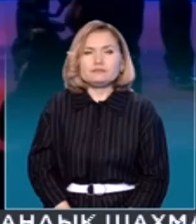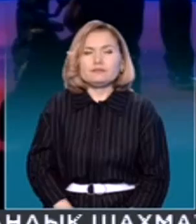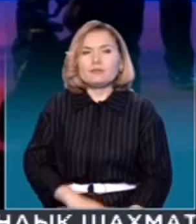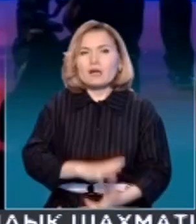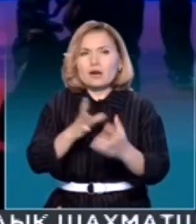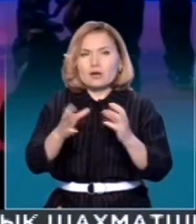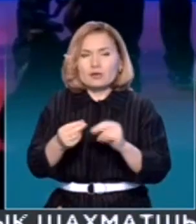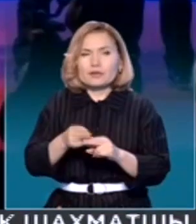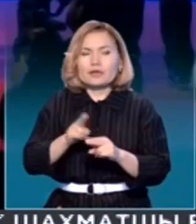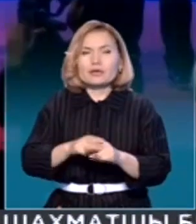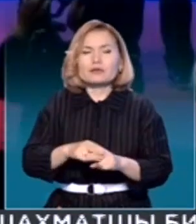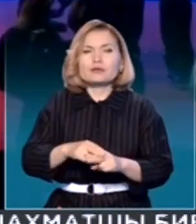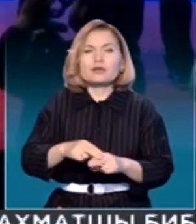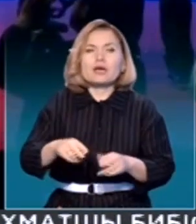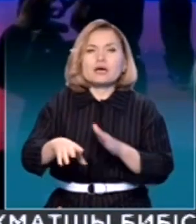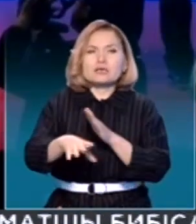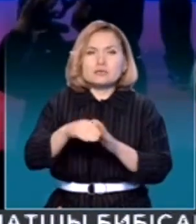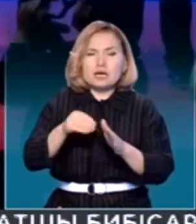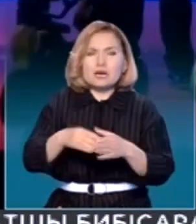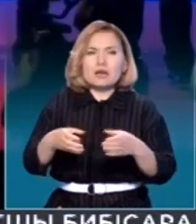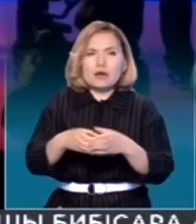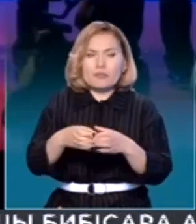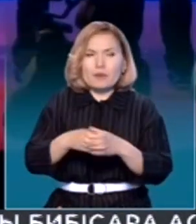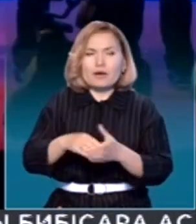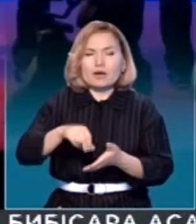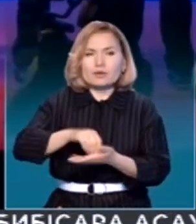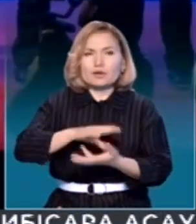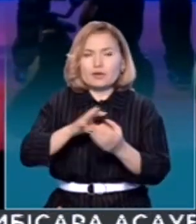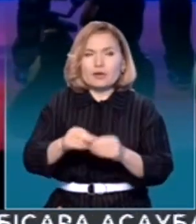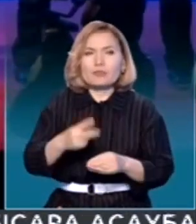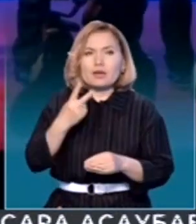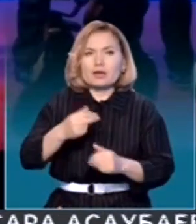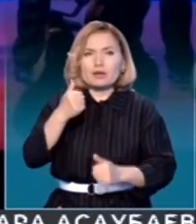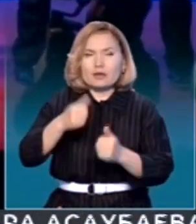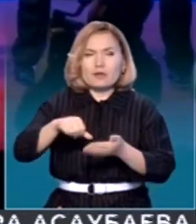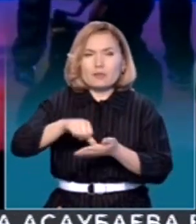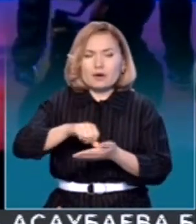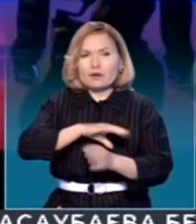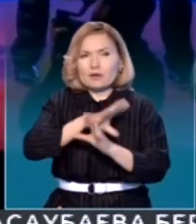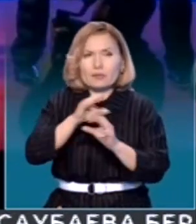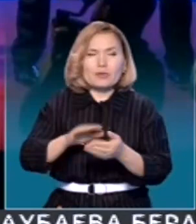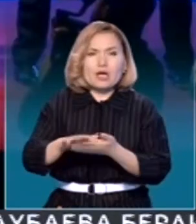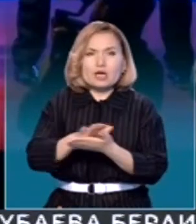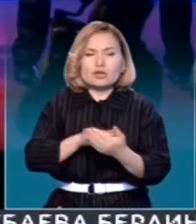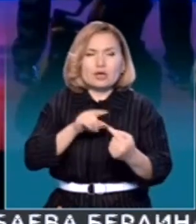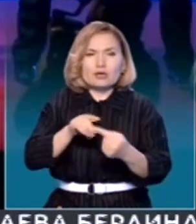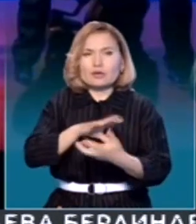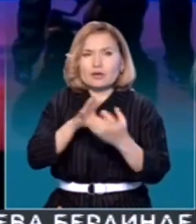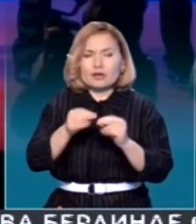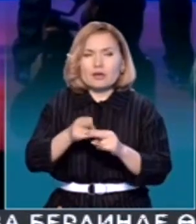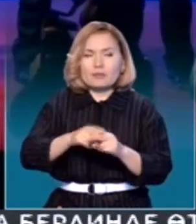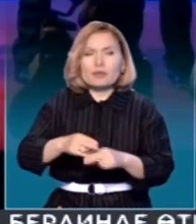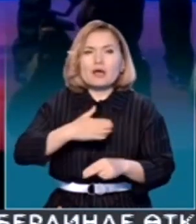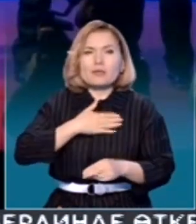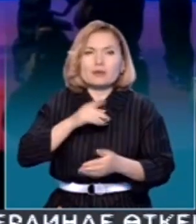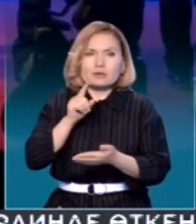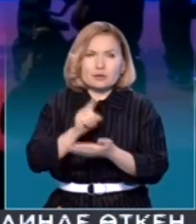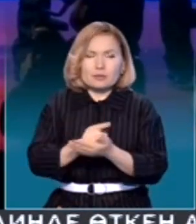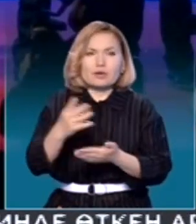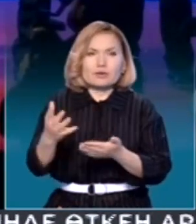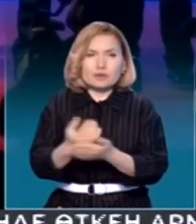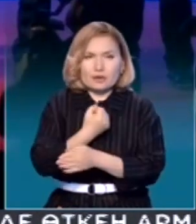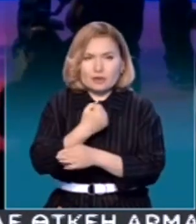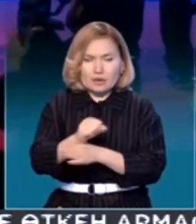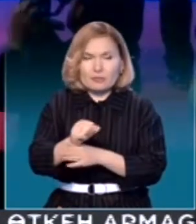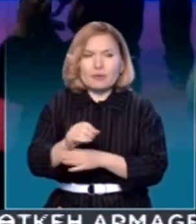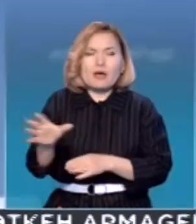Мәліметтер әлі де сайлау комитетіне түсіп жатыр. Егер халық екінші тур өтсін десе, оған қарсы емеспіз. Бұл сайлаудың екінші турында біз міндетті түрде жеңеміз.